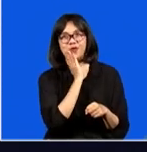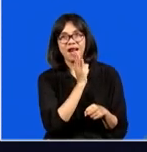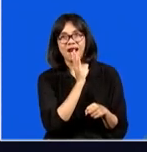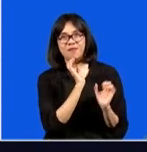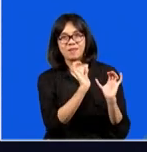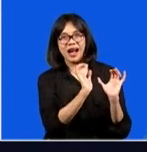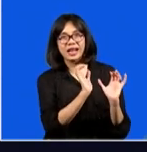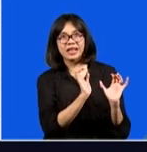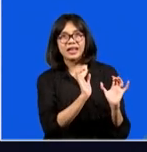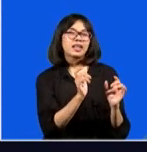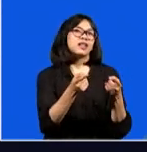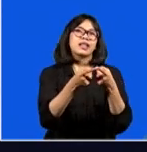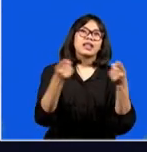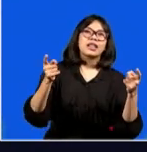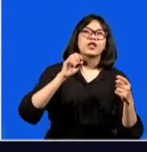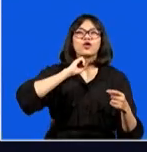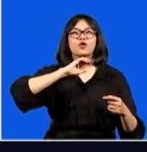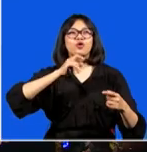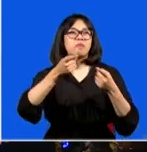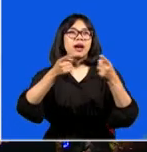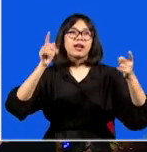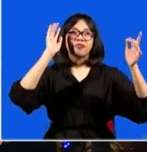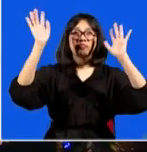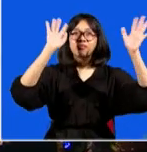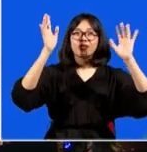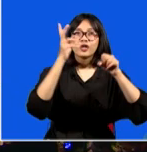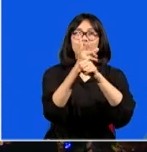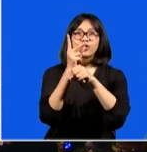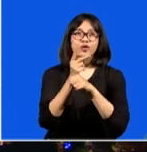Mana suaranya guru-guru mudah